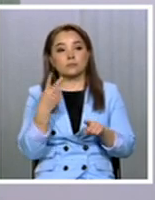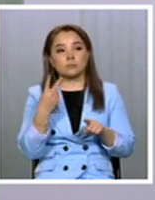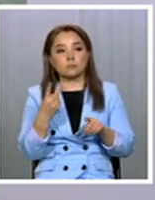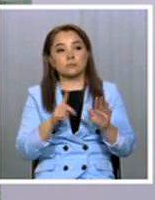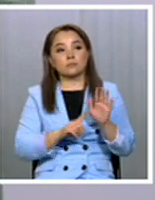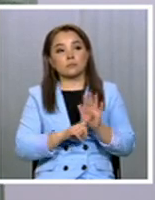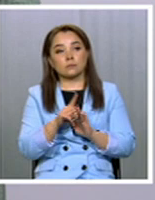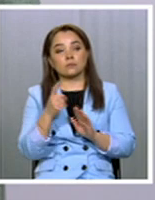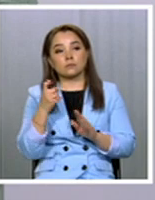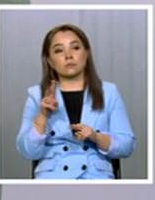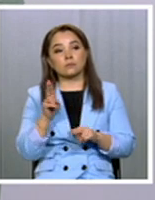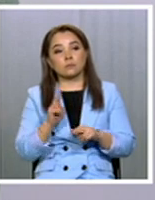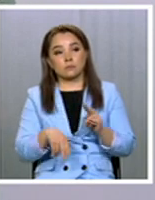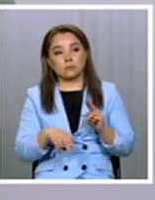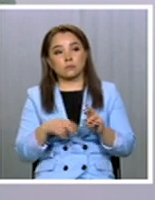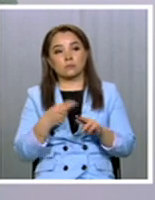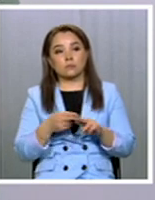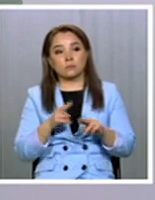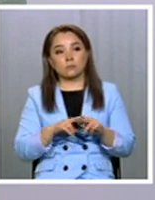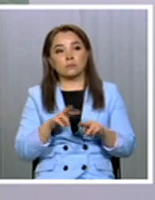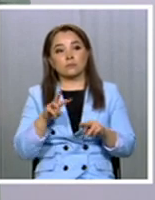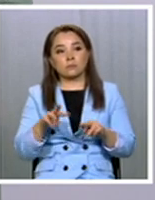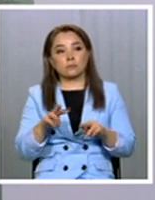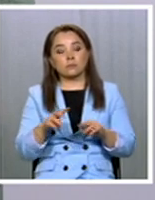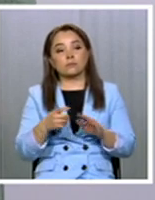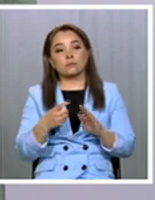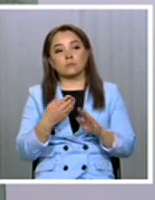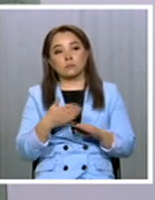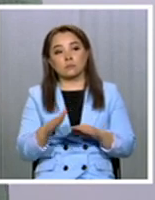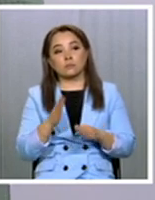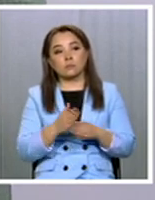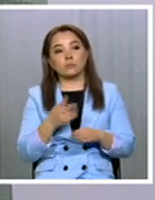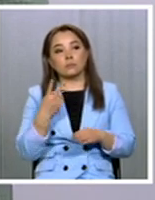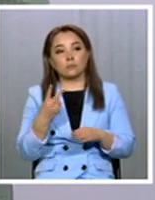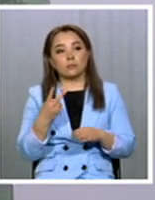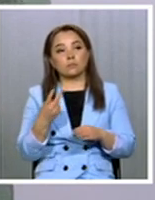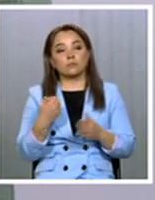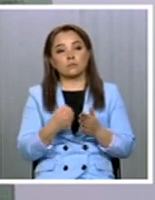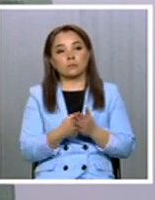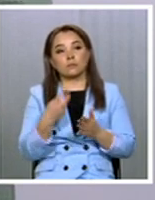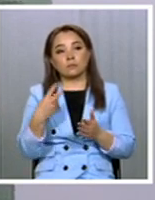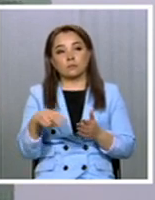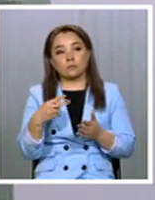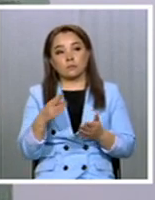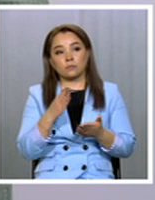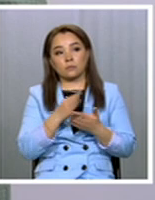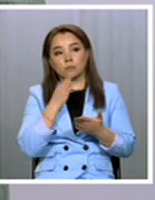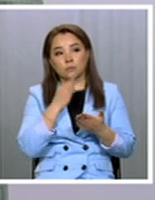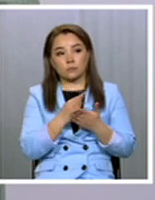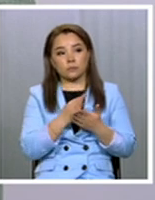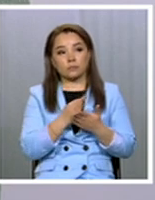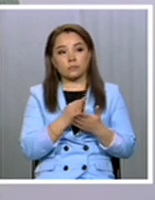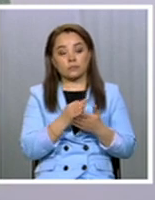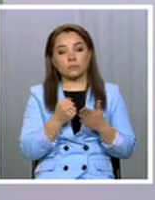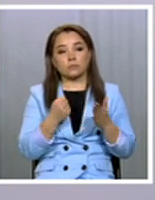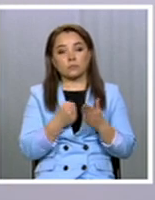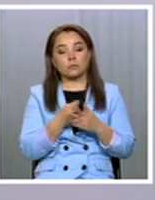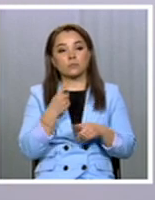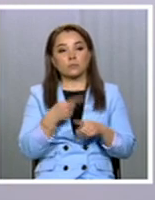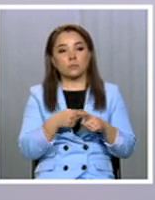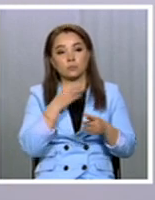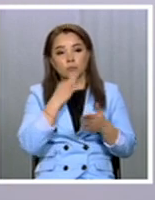басталады, 100-бен аяқталады. М бөлік 2-ден 20-ға дейін. 2-ден басталып, 20-ны қоса